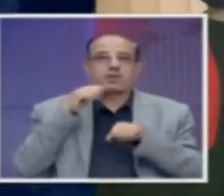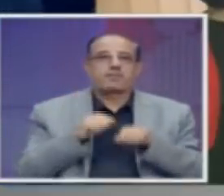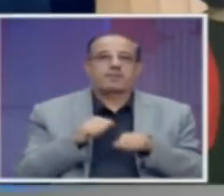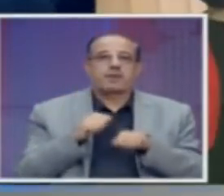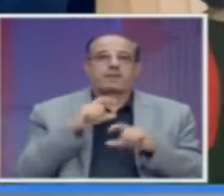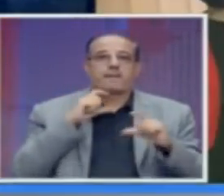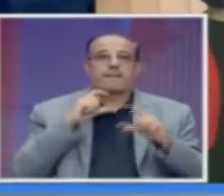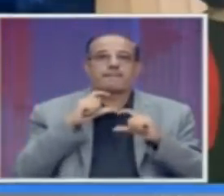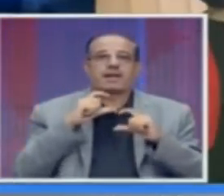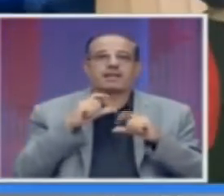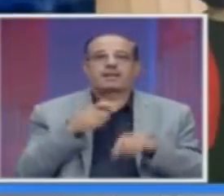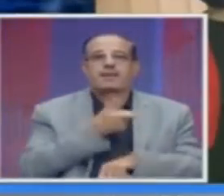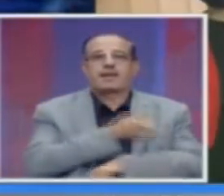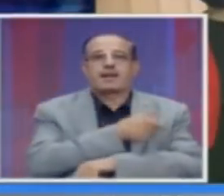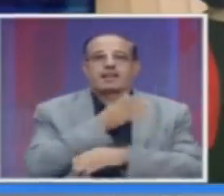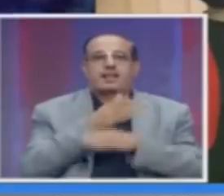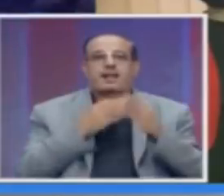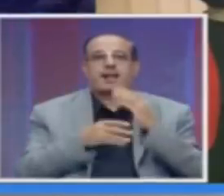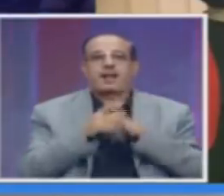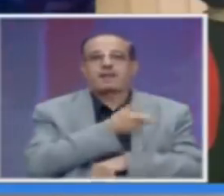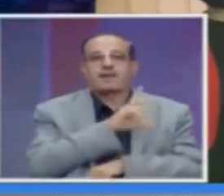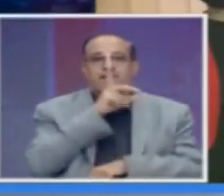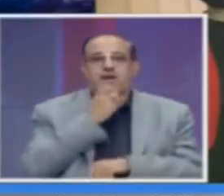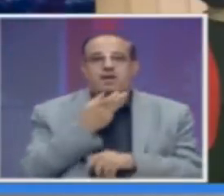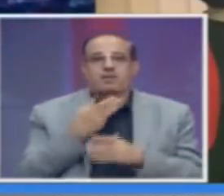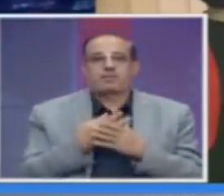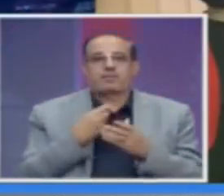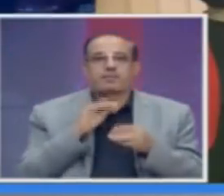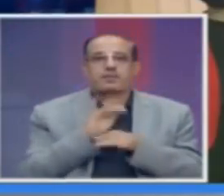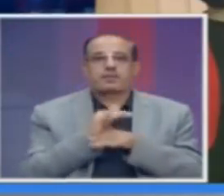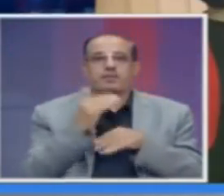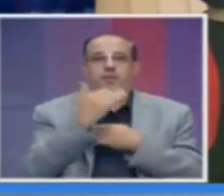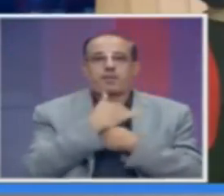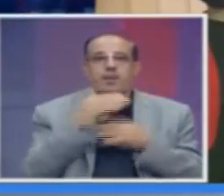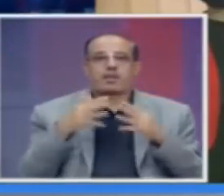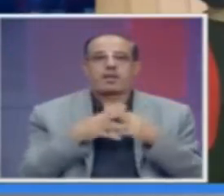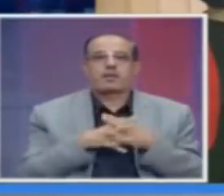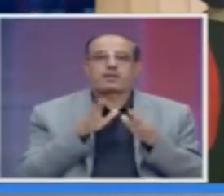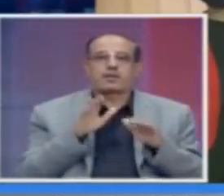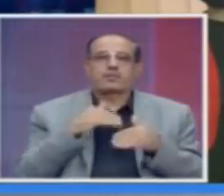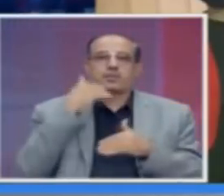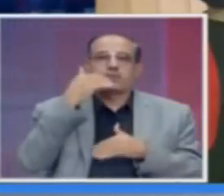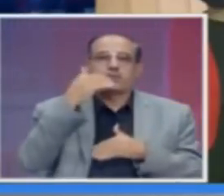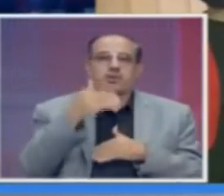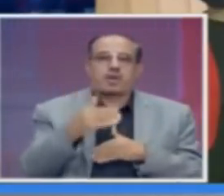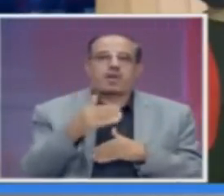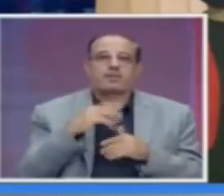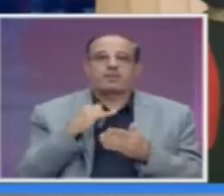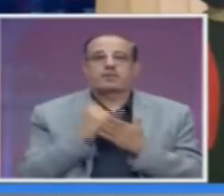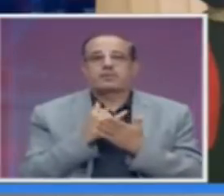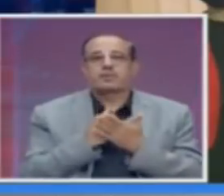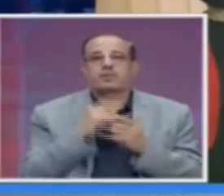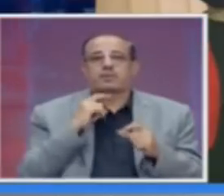ألمانيا مدير مكتب بنك التعمير الألماني بالقاهرة، حيث بحث سبل دعم وتعزيز التعاون